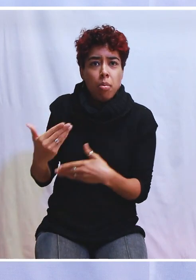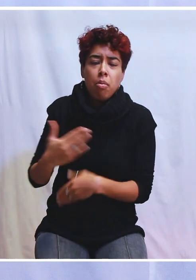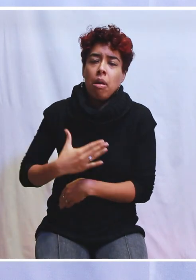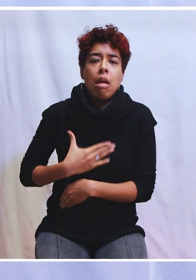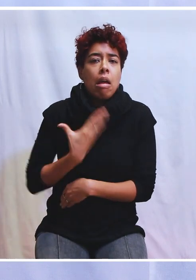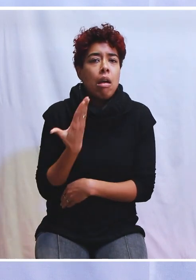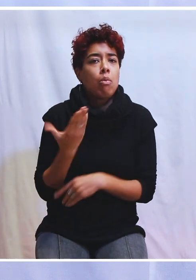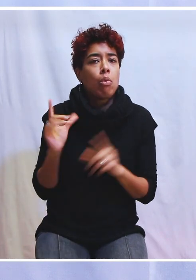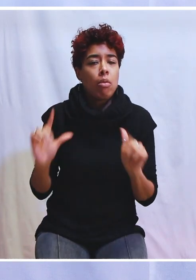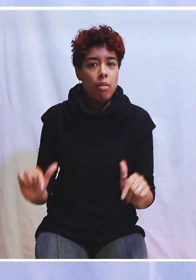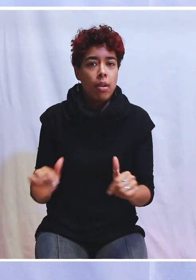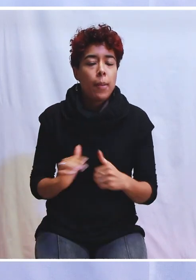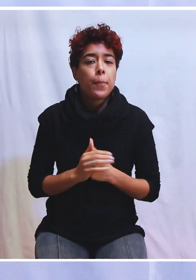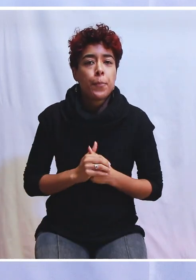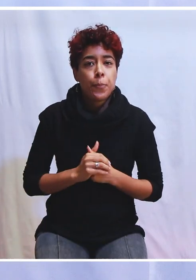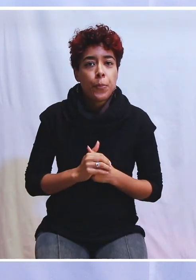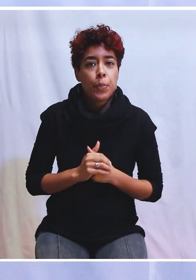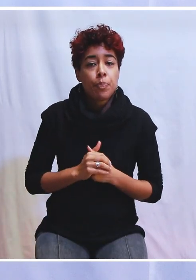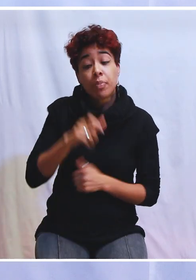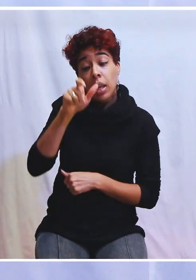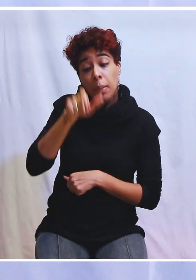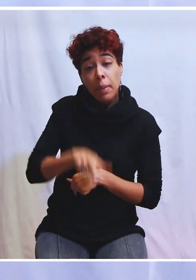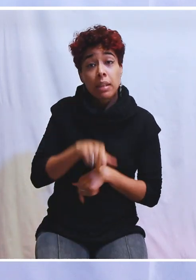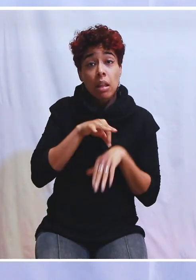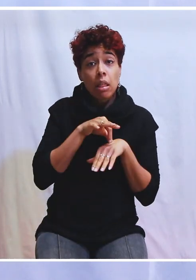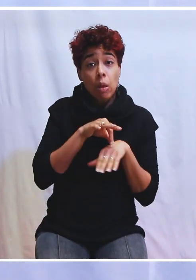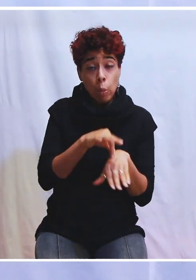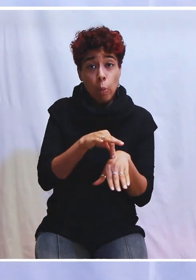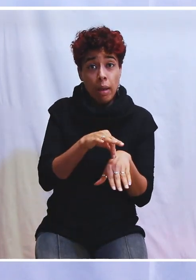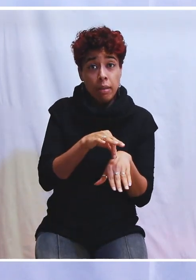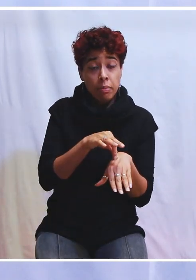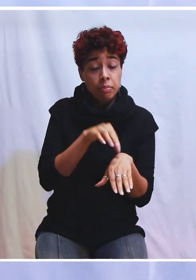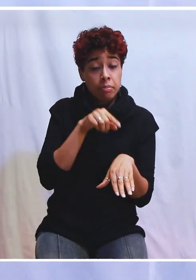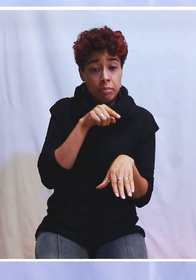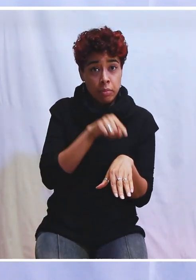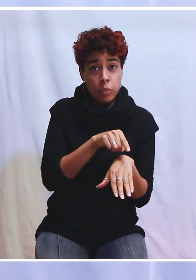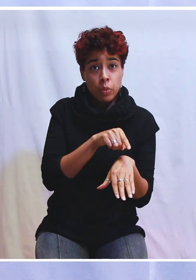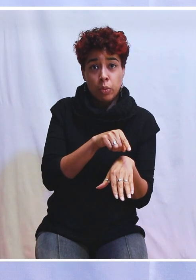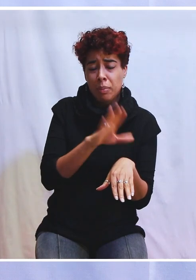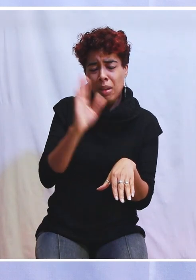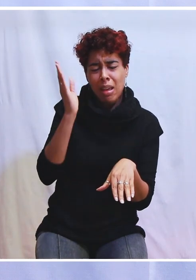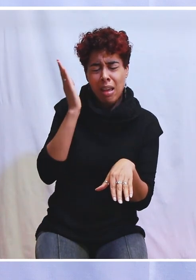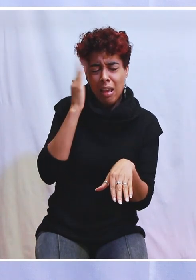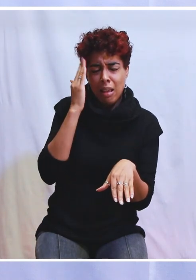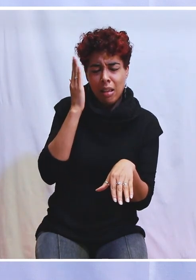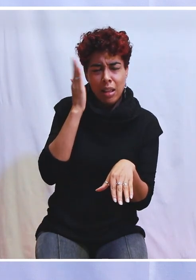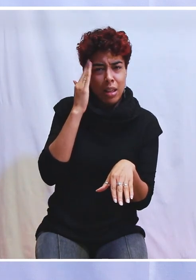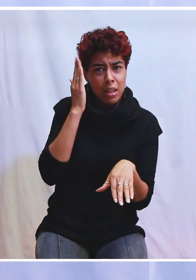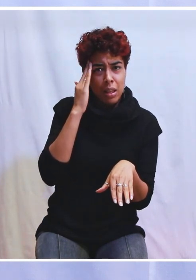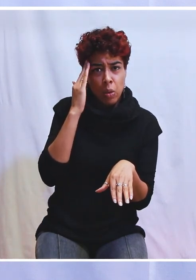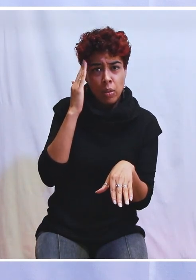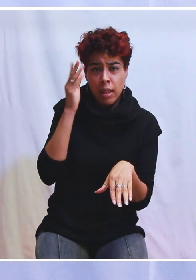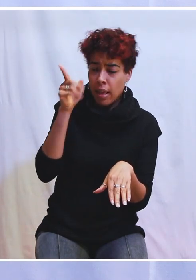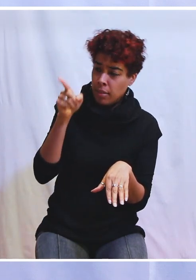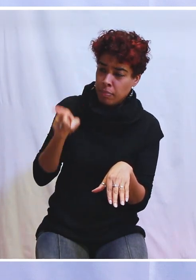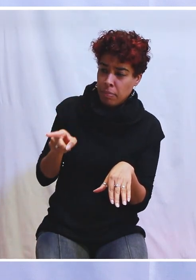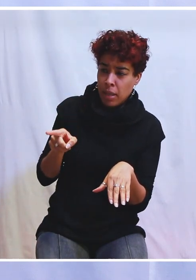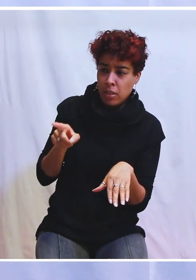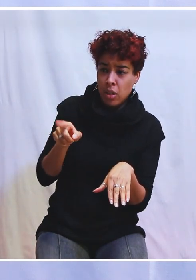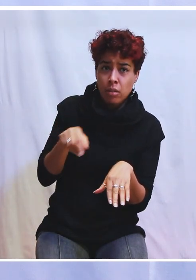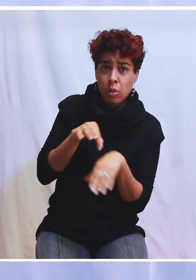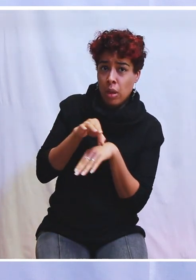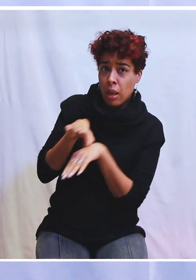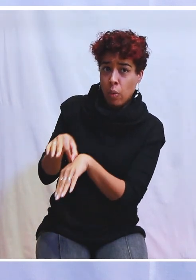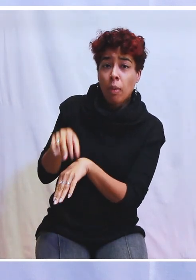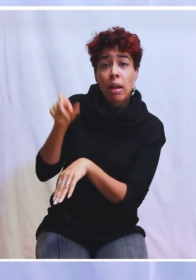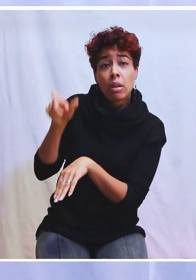d'amour. Donc l'accompagnant, comme on voit, Jacob là connaît précisément l'état de